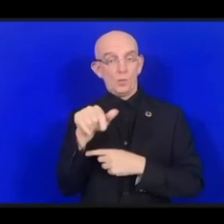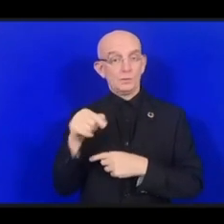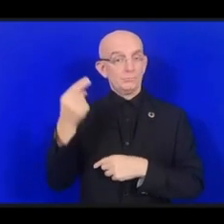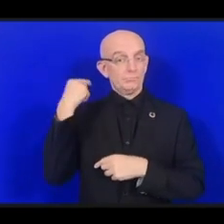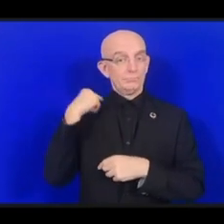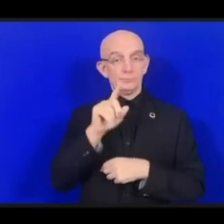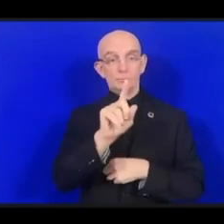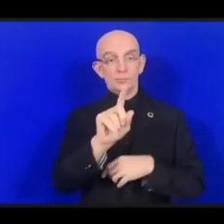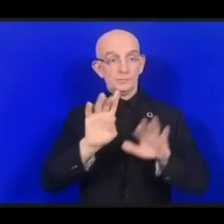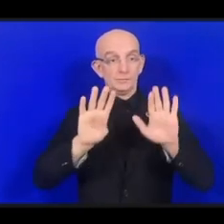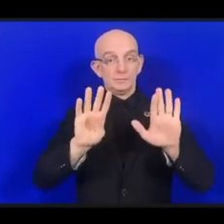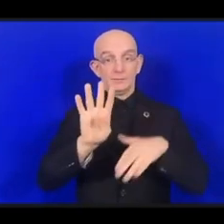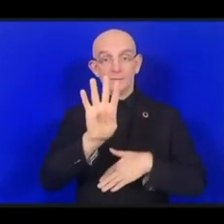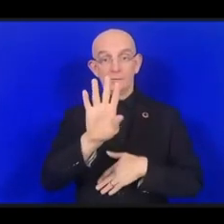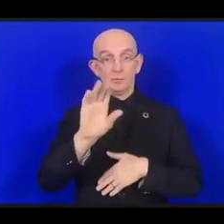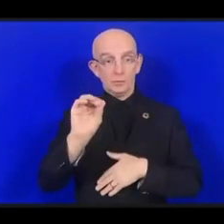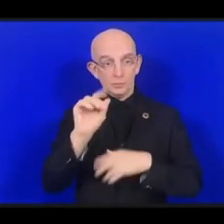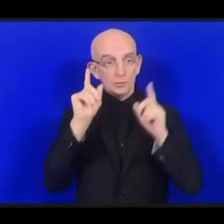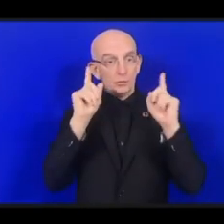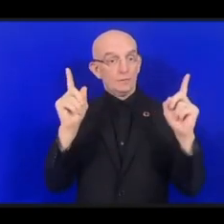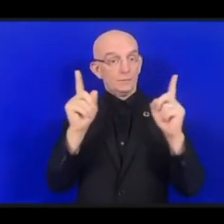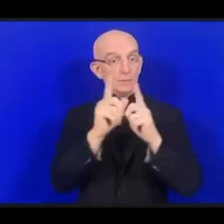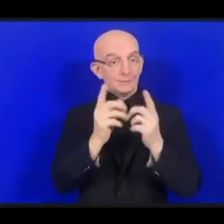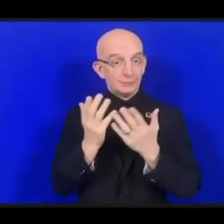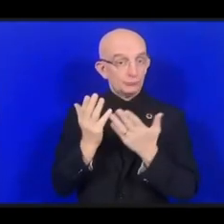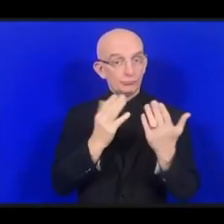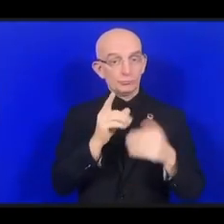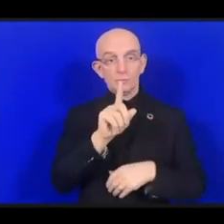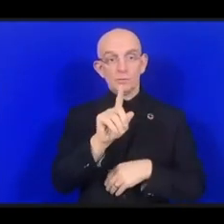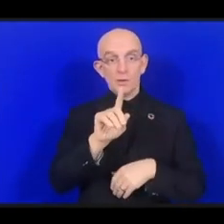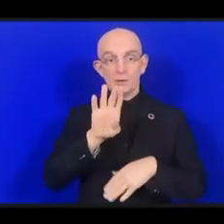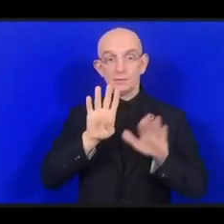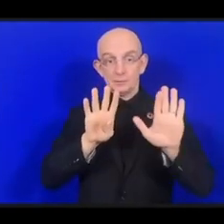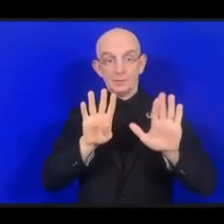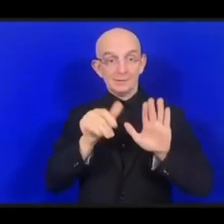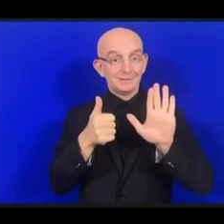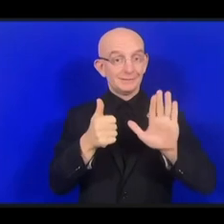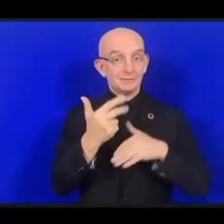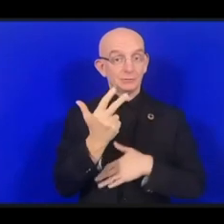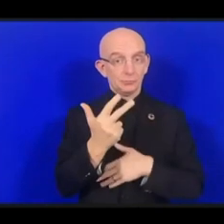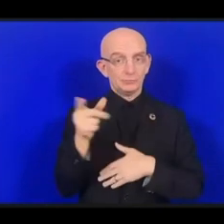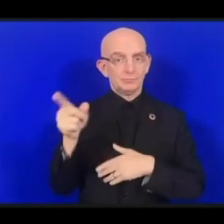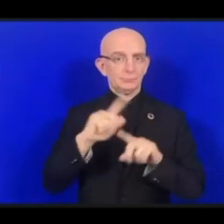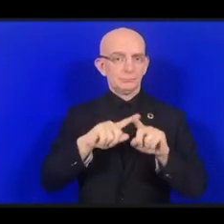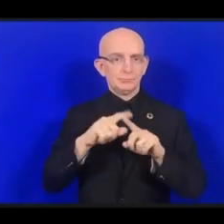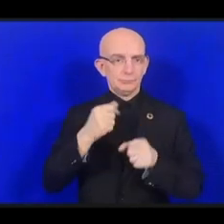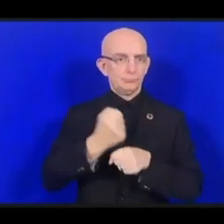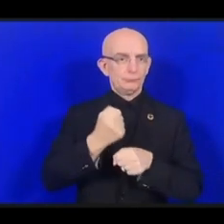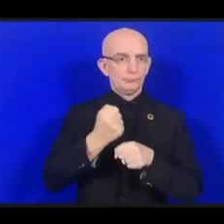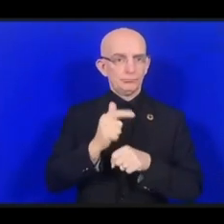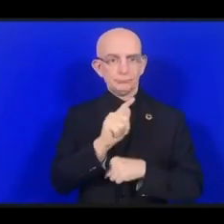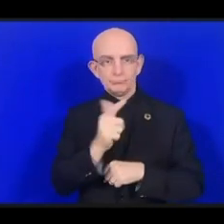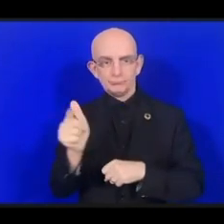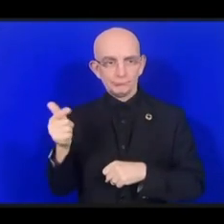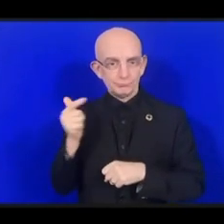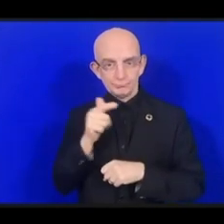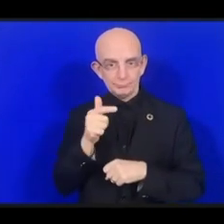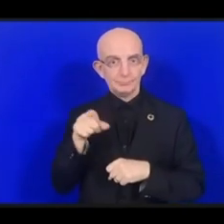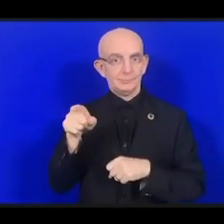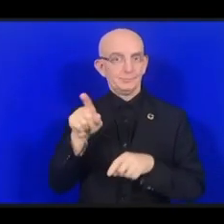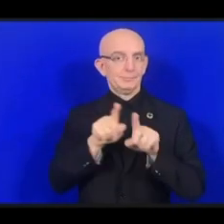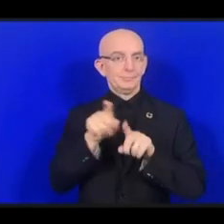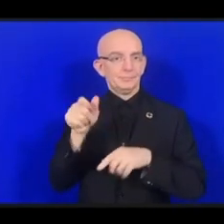فبما فيها رئيس الكهنه في معبد شينو كيوجي ومعبد تاي سانجي وهو رئيس